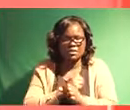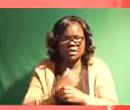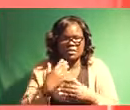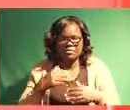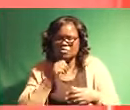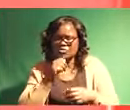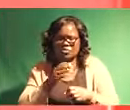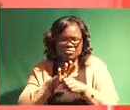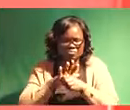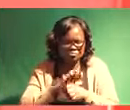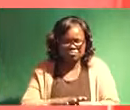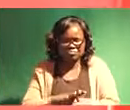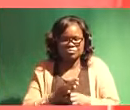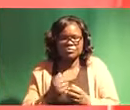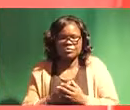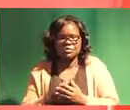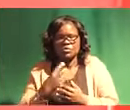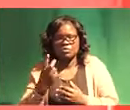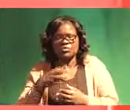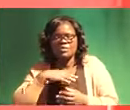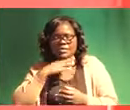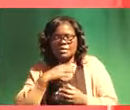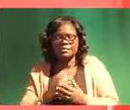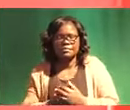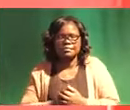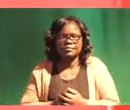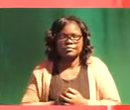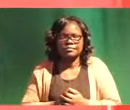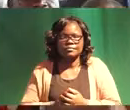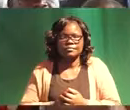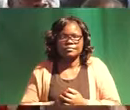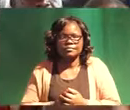wasiangamie, wasikufe kama wale walikufa jana.